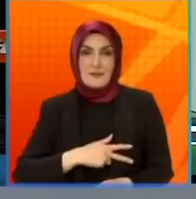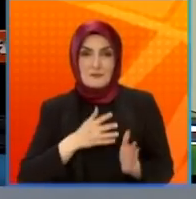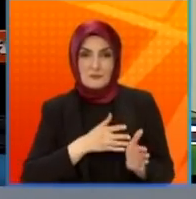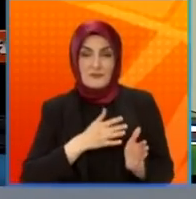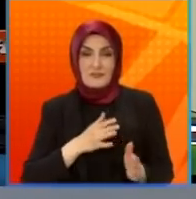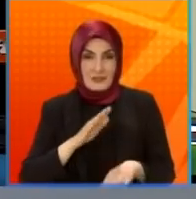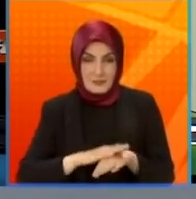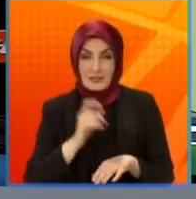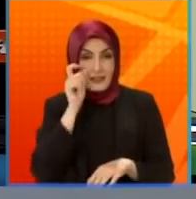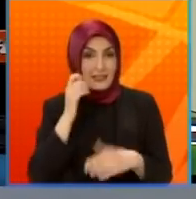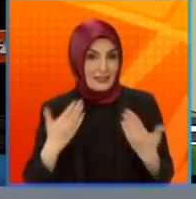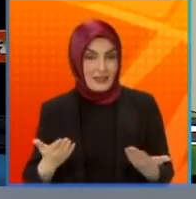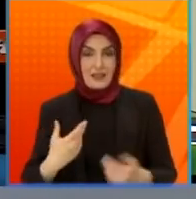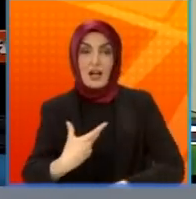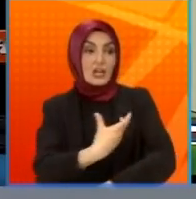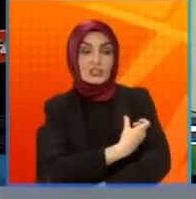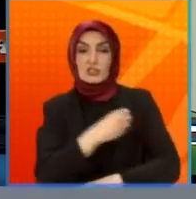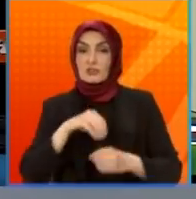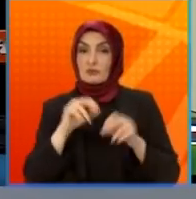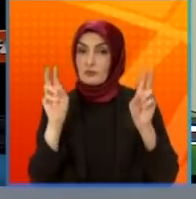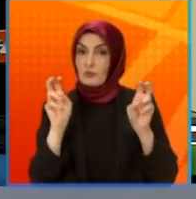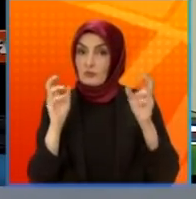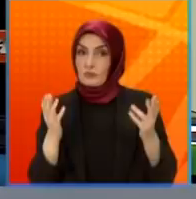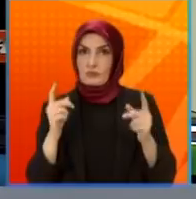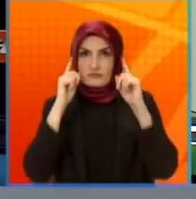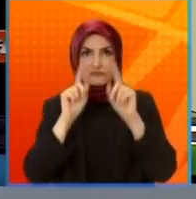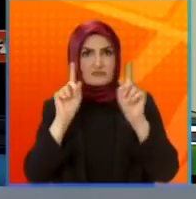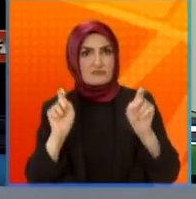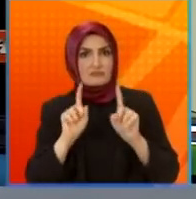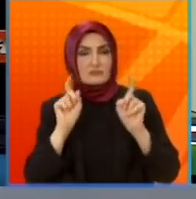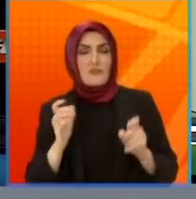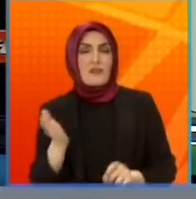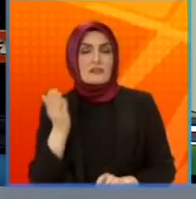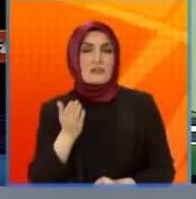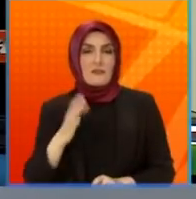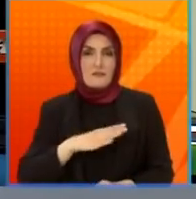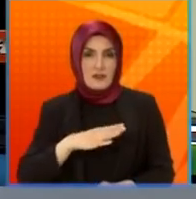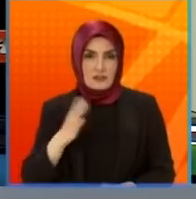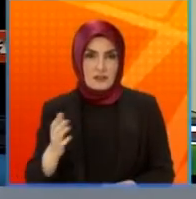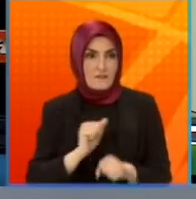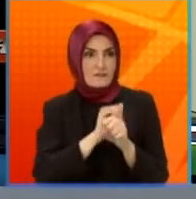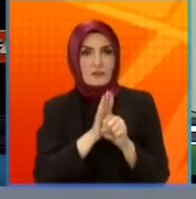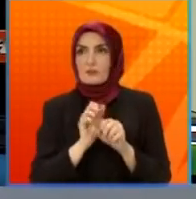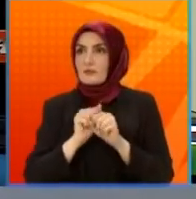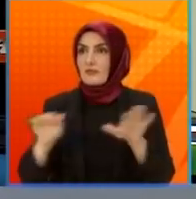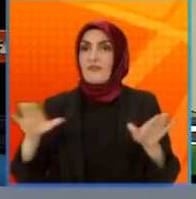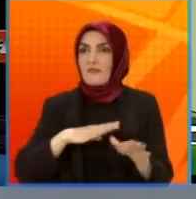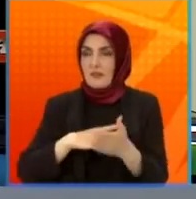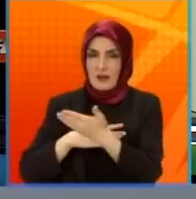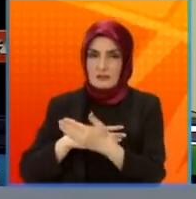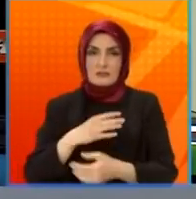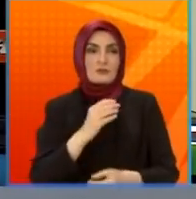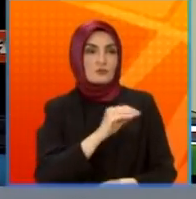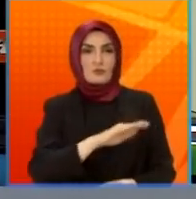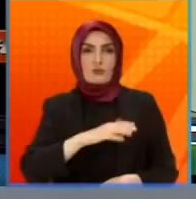bir de aşı boyutu var ki en çok sorulan sorular arasında. Virüs kol gezerken aşı vurulmalı mı? Dediğimiz gibi